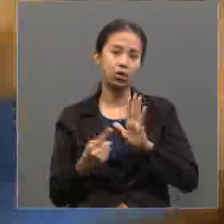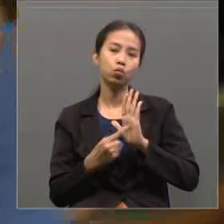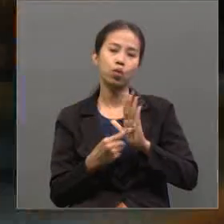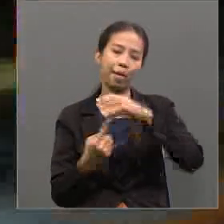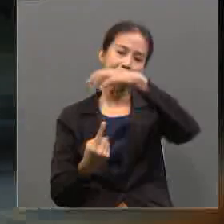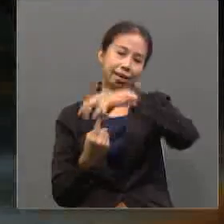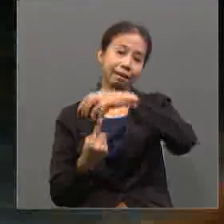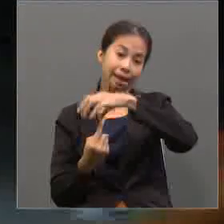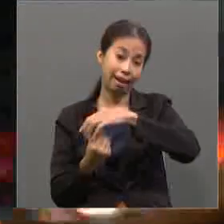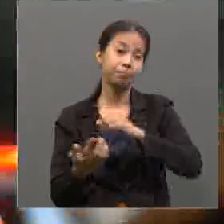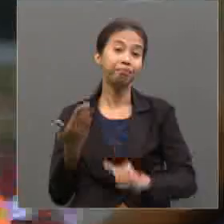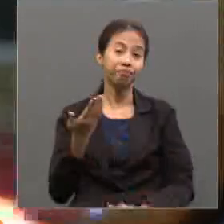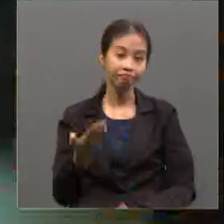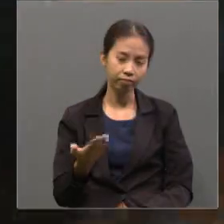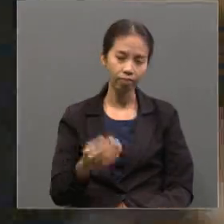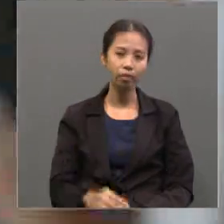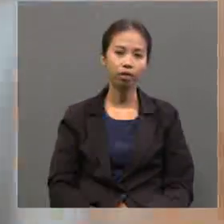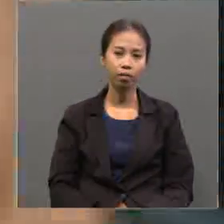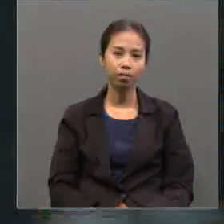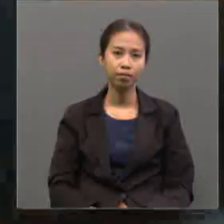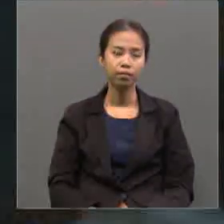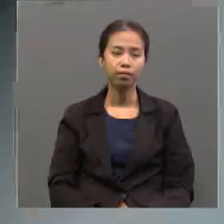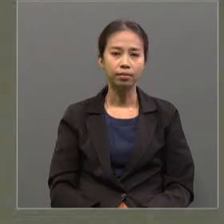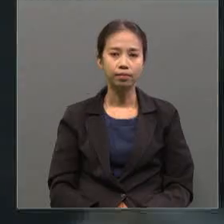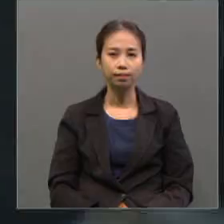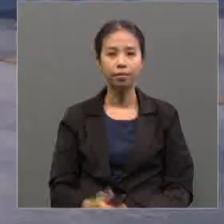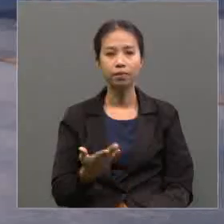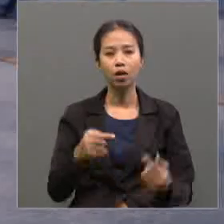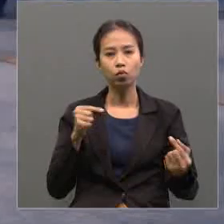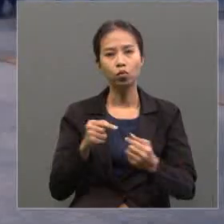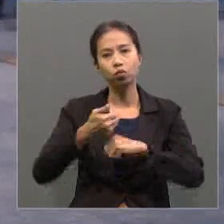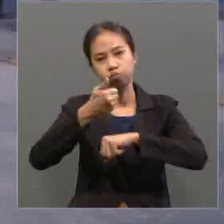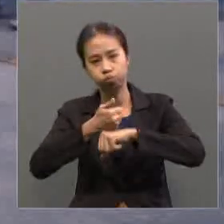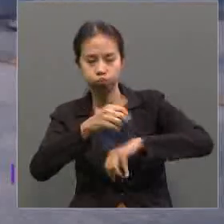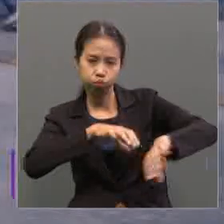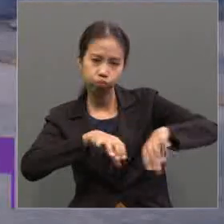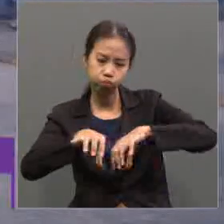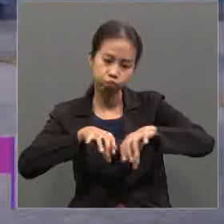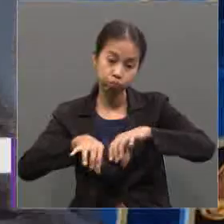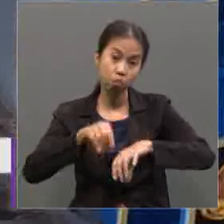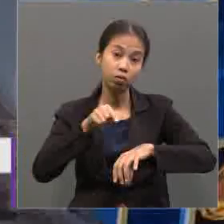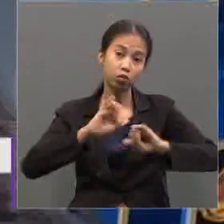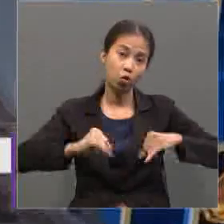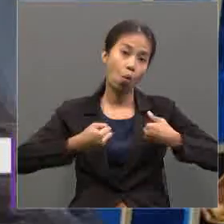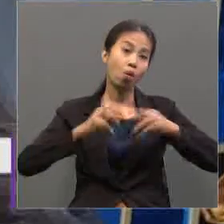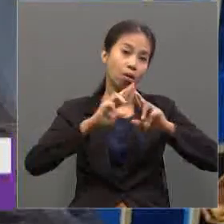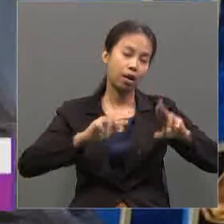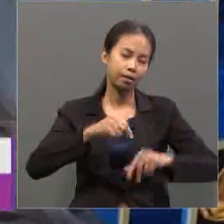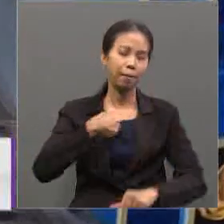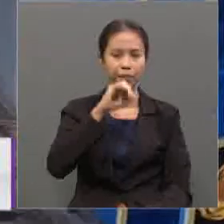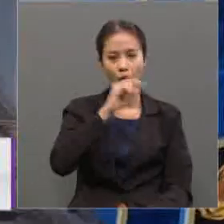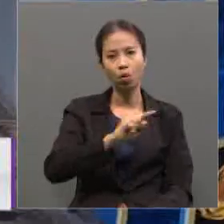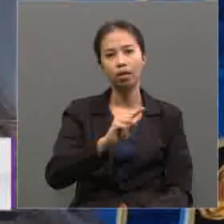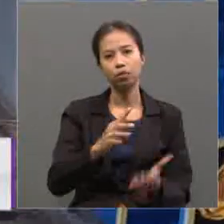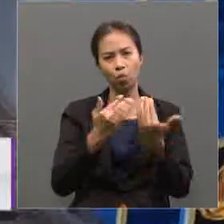การเลขานุการสมาคมอุตสาหกรรมบันเทิงและการท่องเที่ยวเมืองพัทยาและเป็นผู้บริหารสถานบันเทิงฮอลลีวูดพัทยาด้วยนะคะบอกว่าคือต